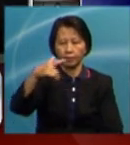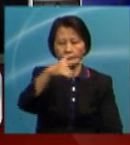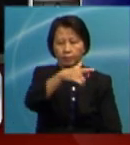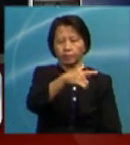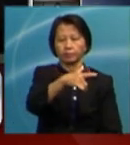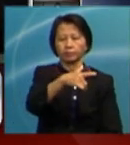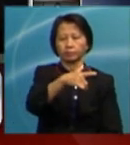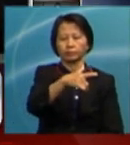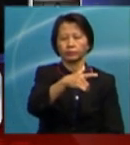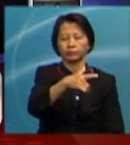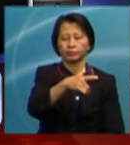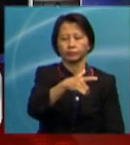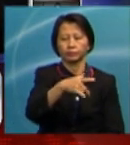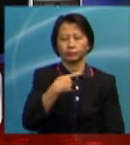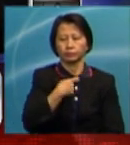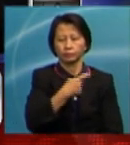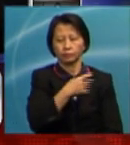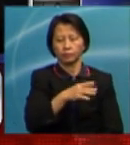is